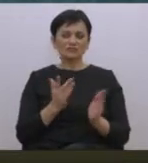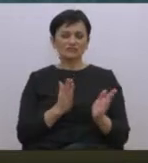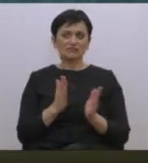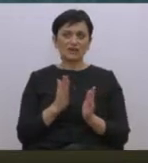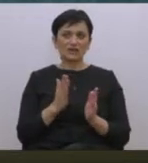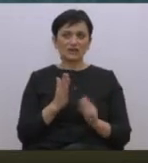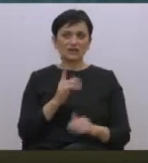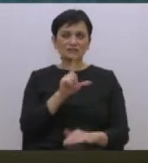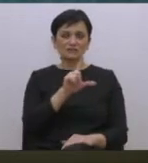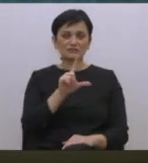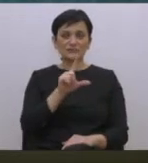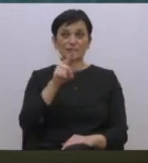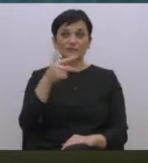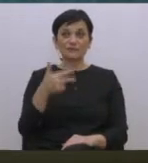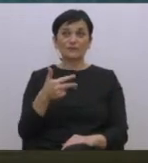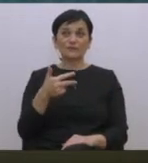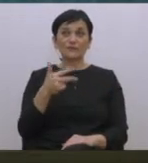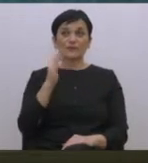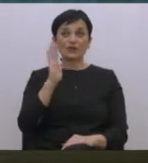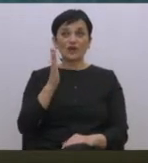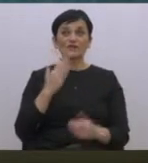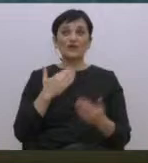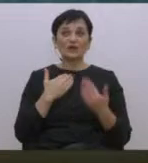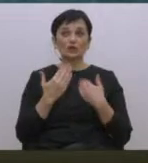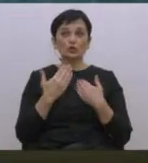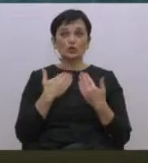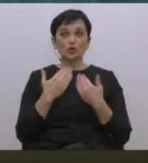samis nahevistus gvekneba kenchisqebi,